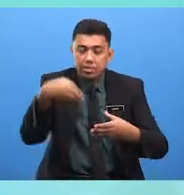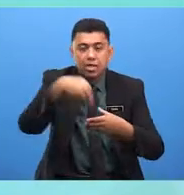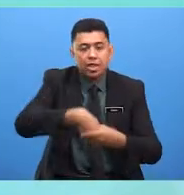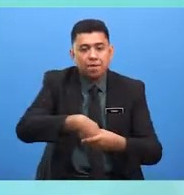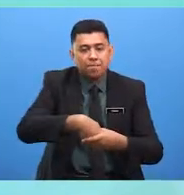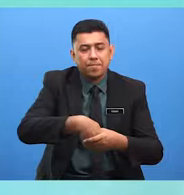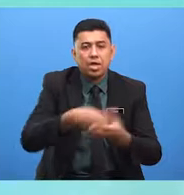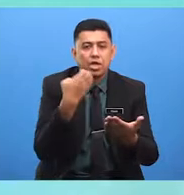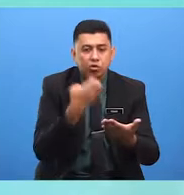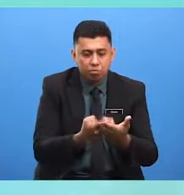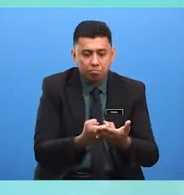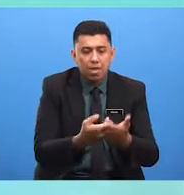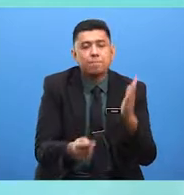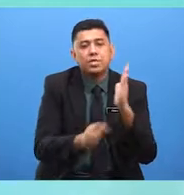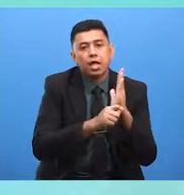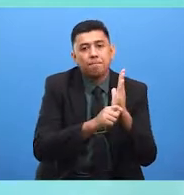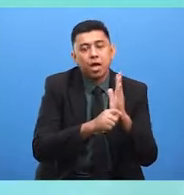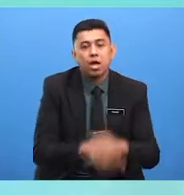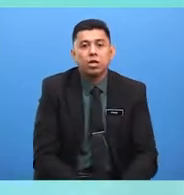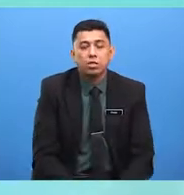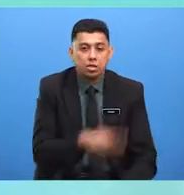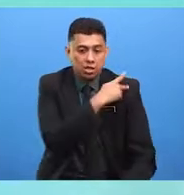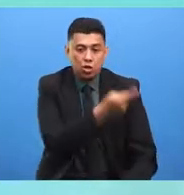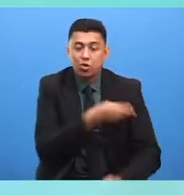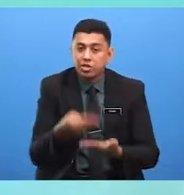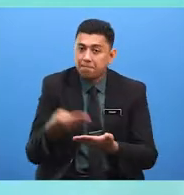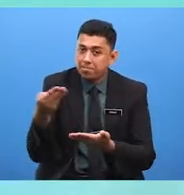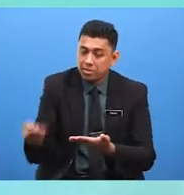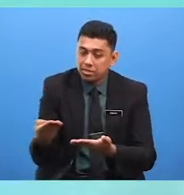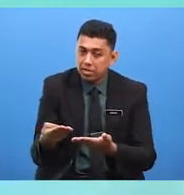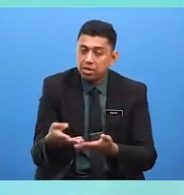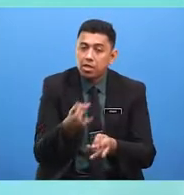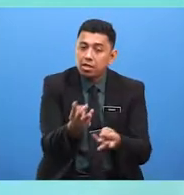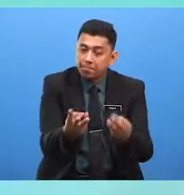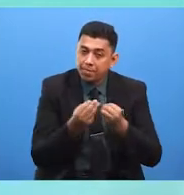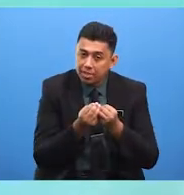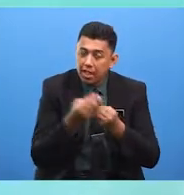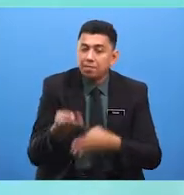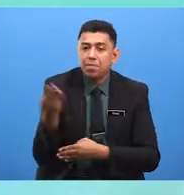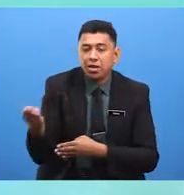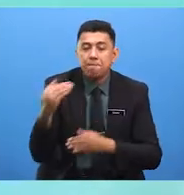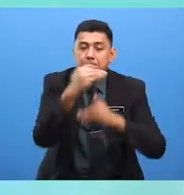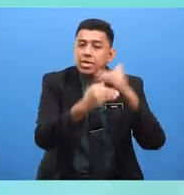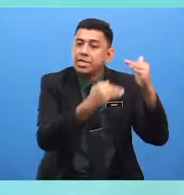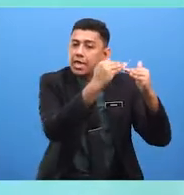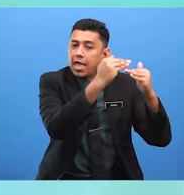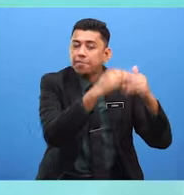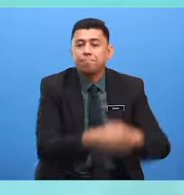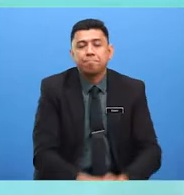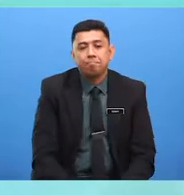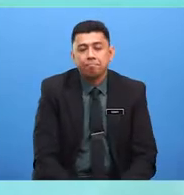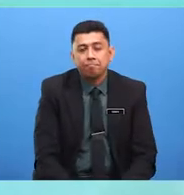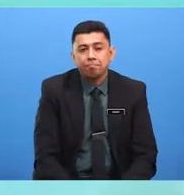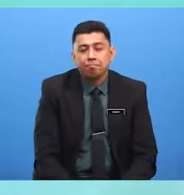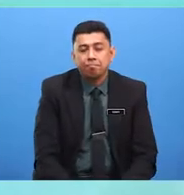ekonomi akan bertambah sauce beli masyarakat atau permintaan barang akan bingkai pada